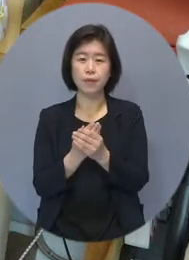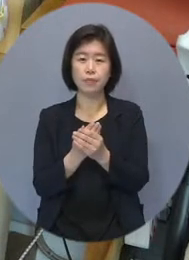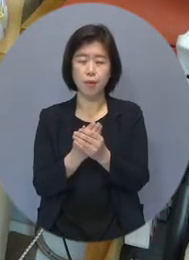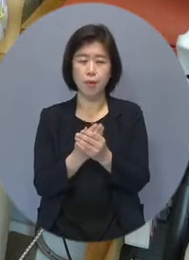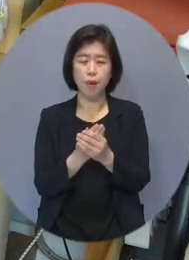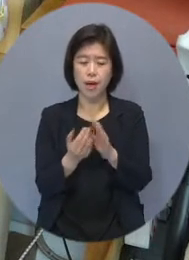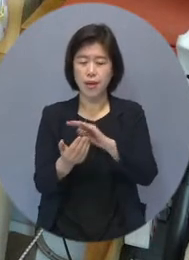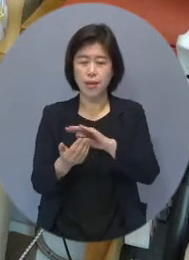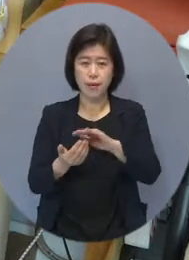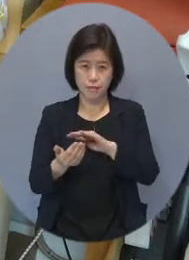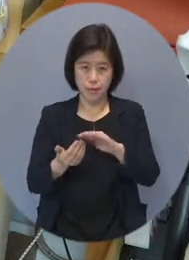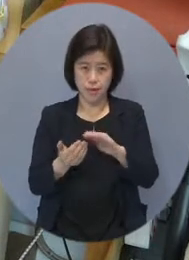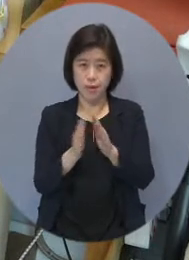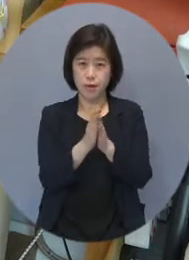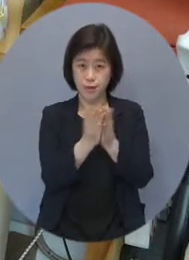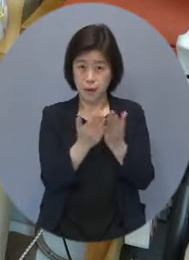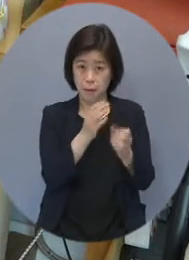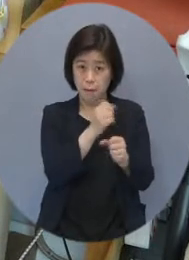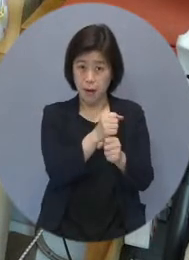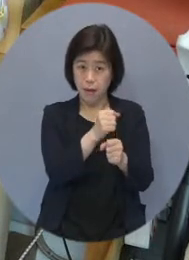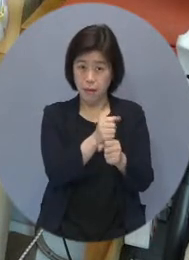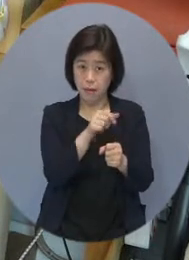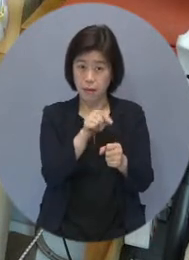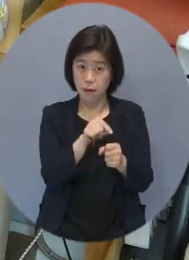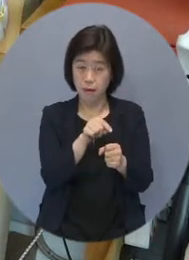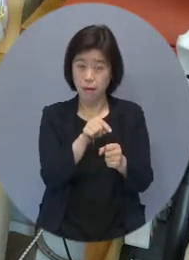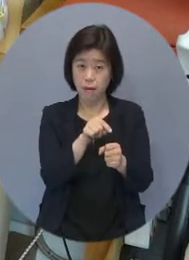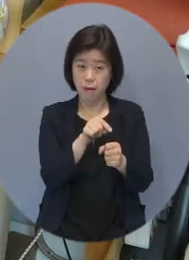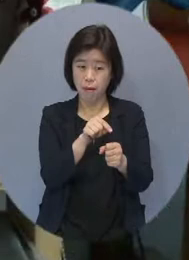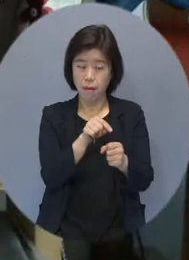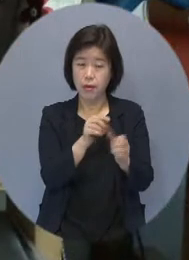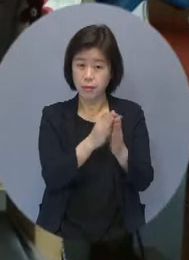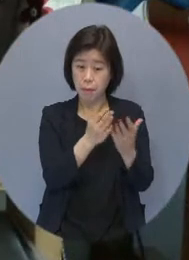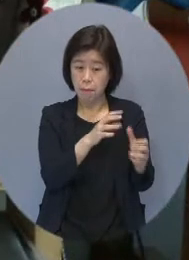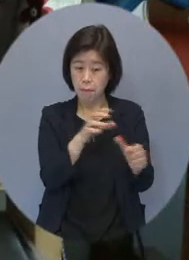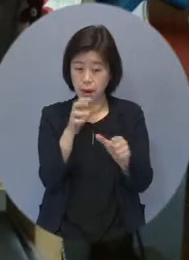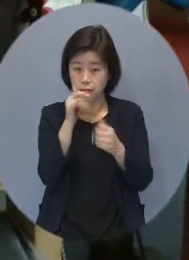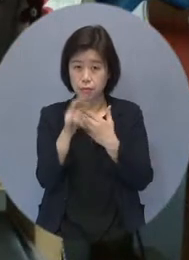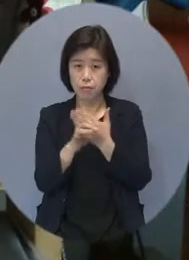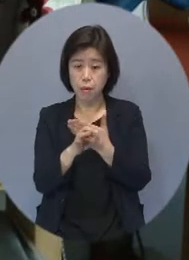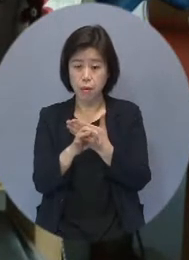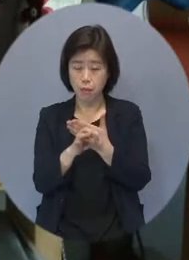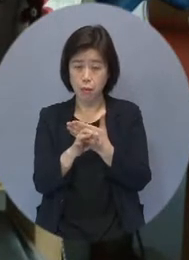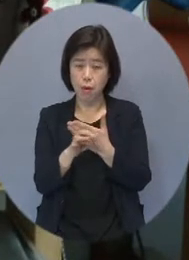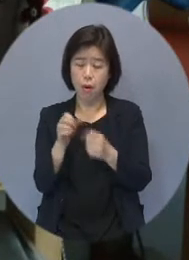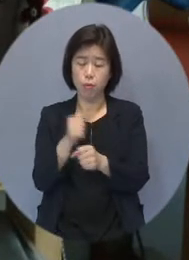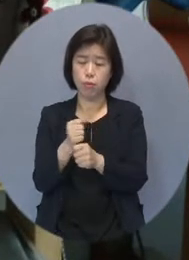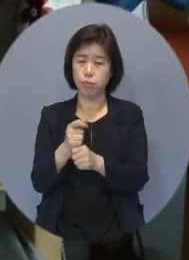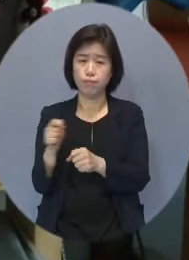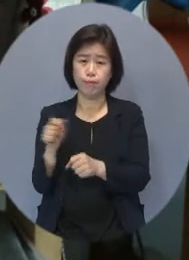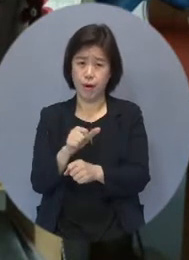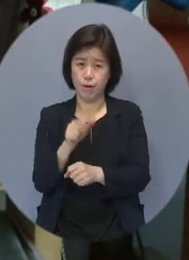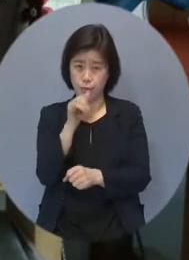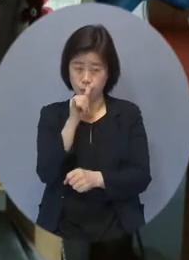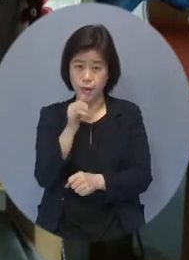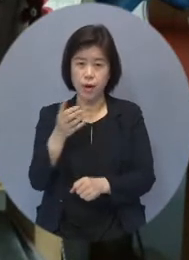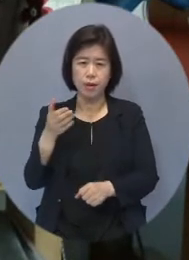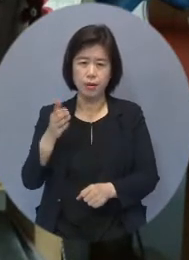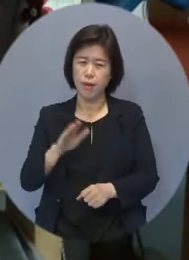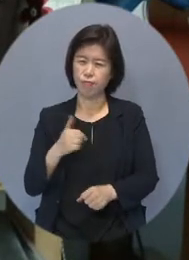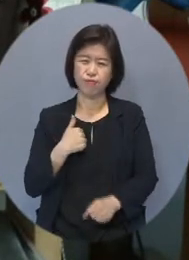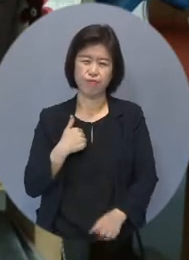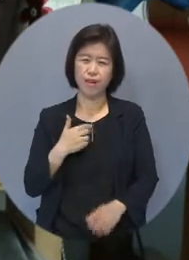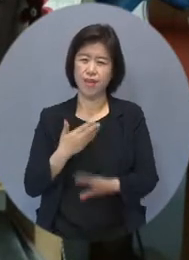그냥 보편적으로 딱 시작을 스타트 하면은 금방 만들 수는 있지만 저희는 이제 그렇게 하진 않고 주로